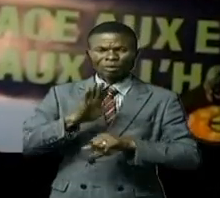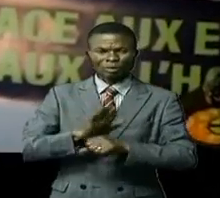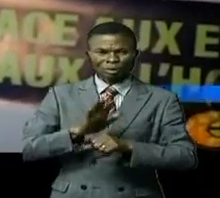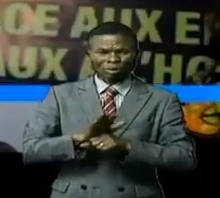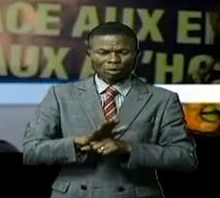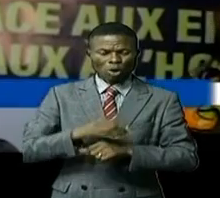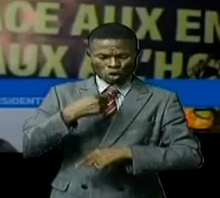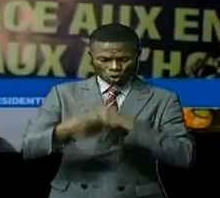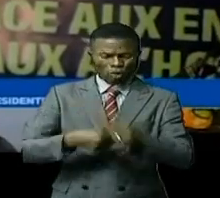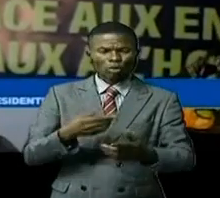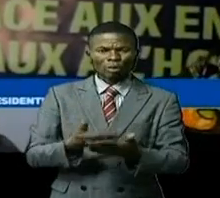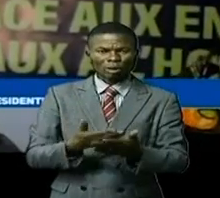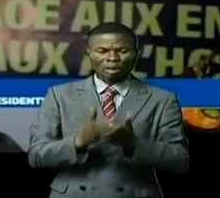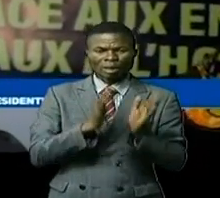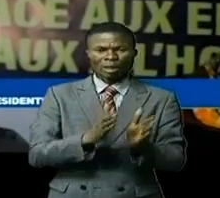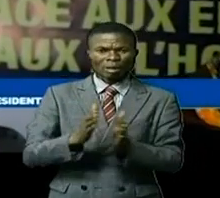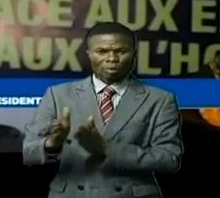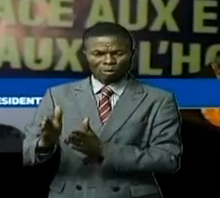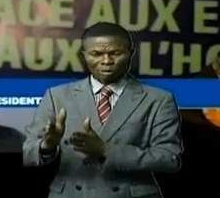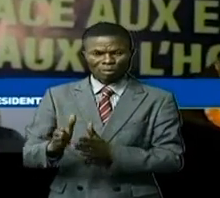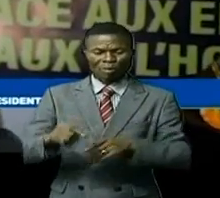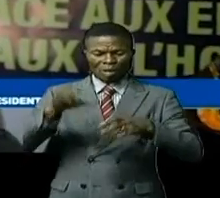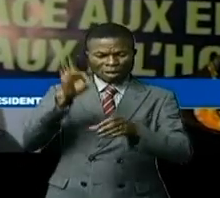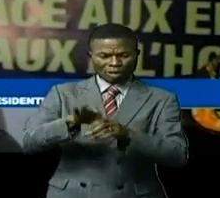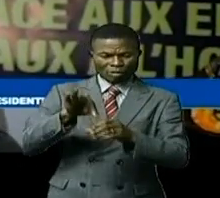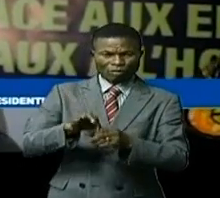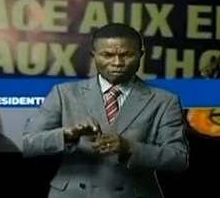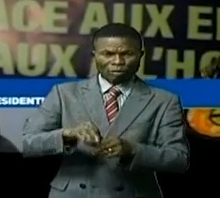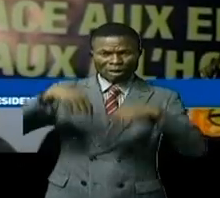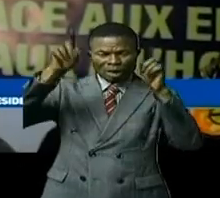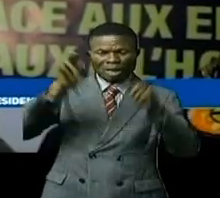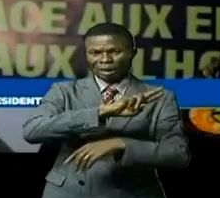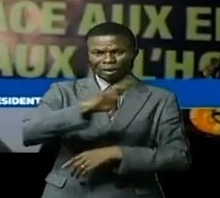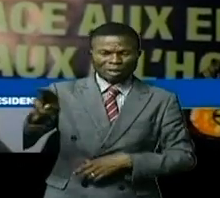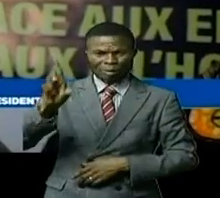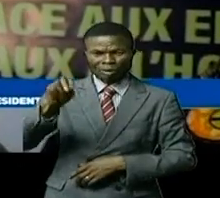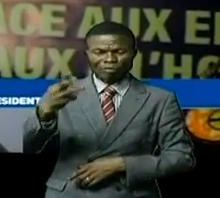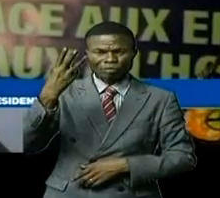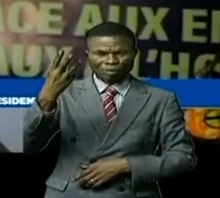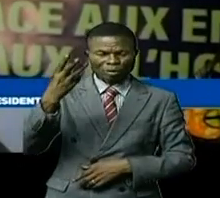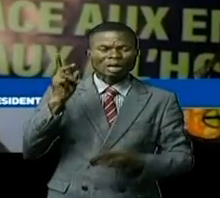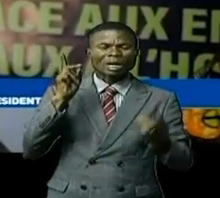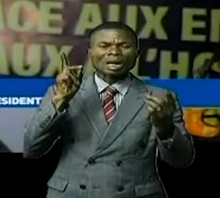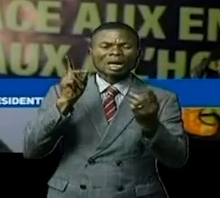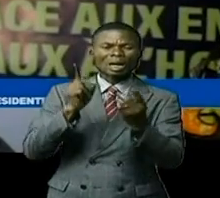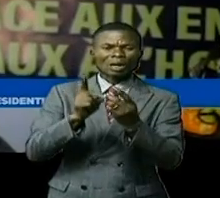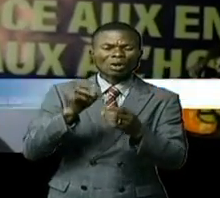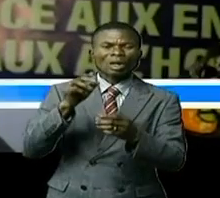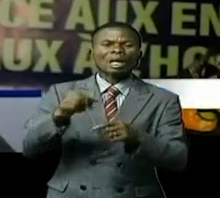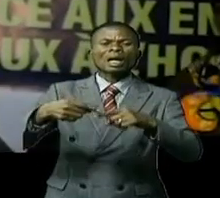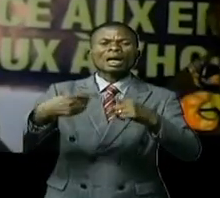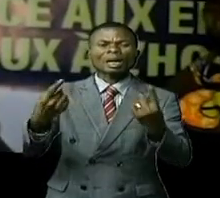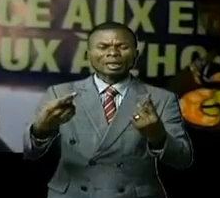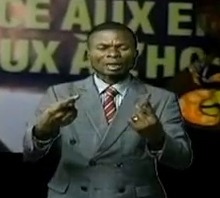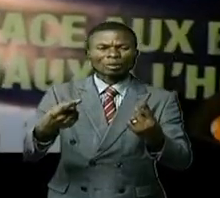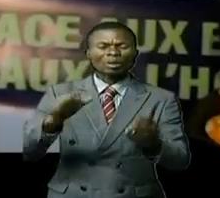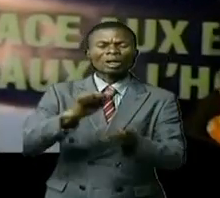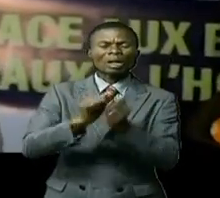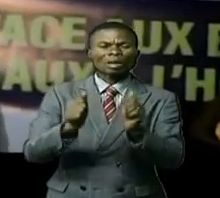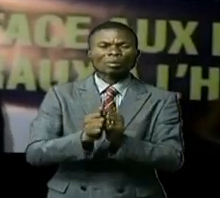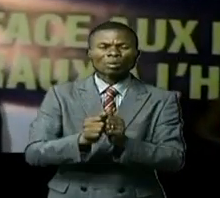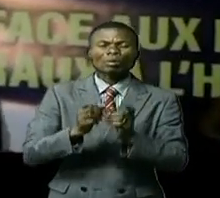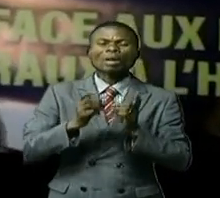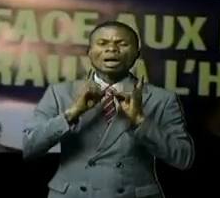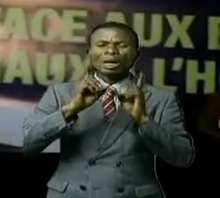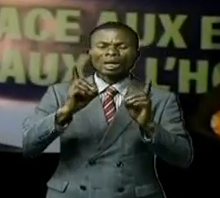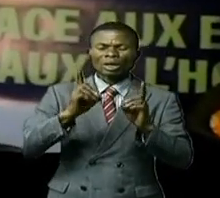débuts, pour préparer 2023. Comment on peut aller affronter les adversaires si on n'a pas un discours, si on ne